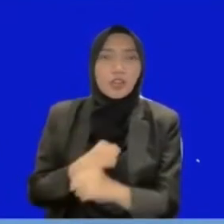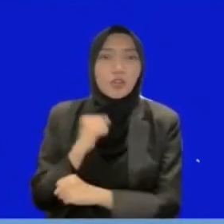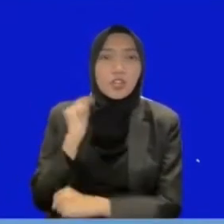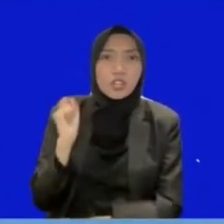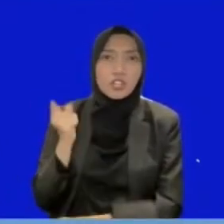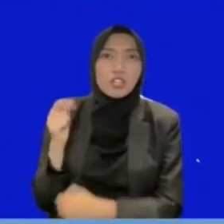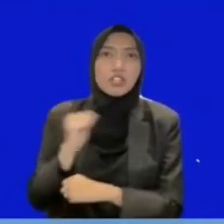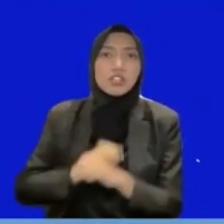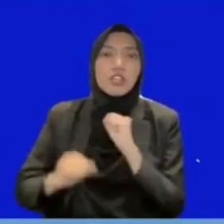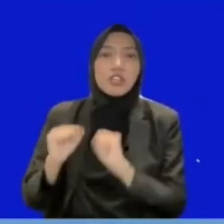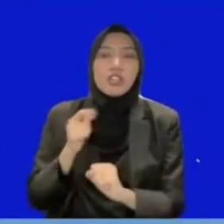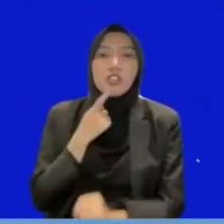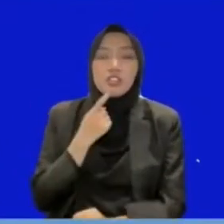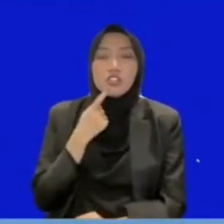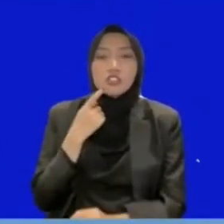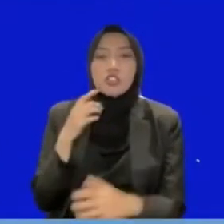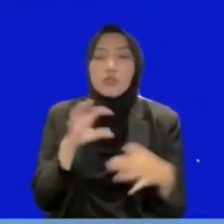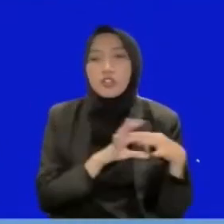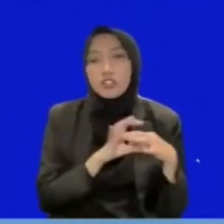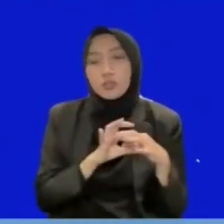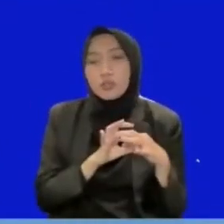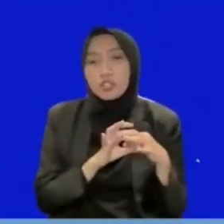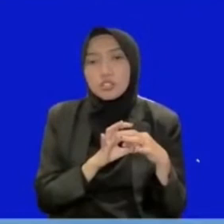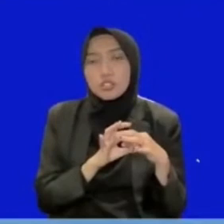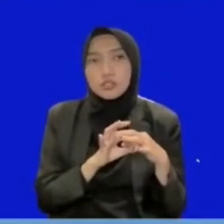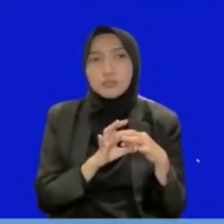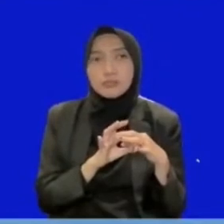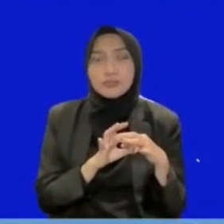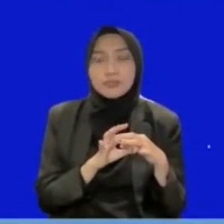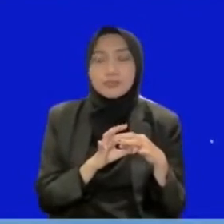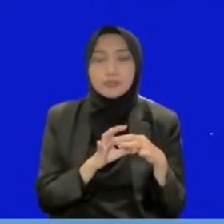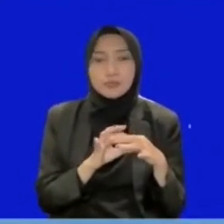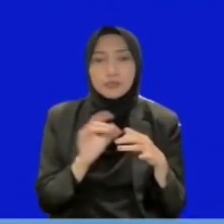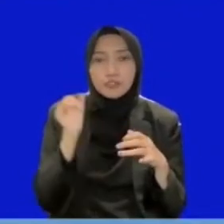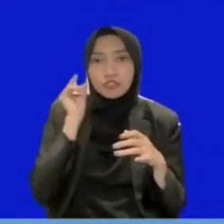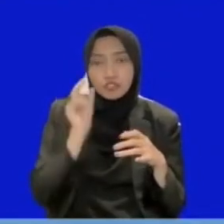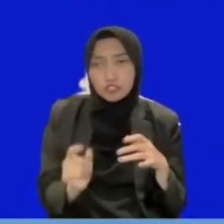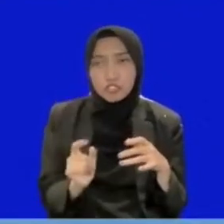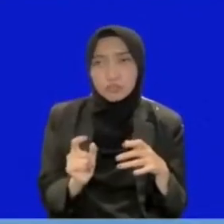dan kita coba untuk kolaborasi untuk